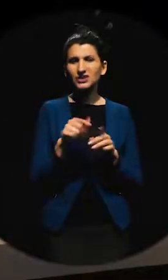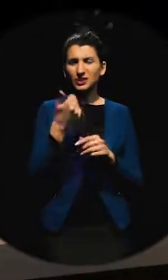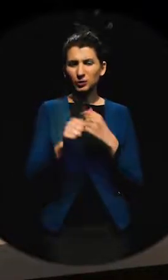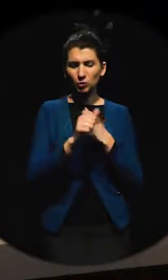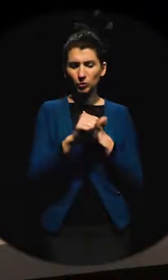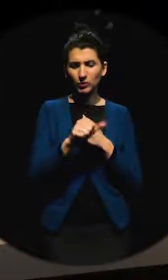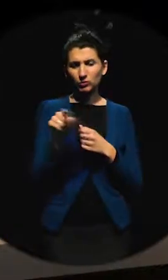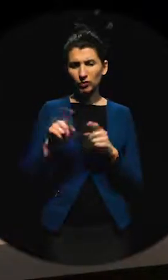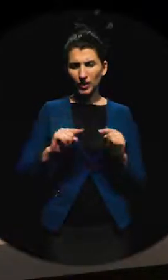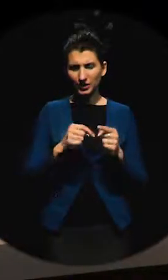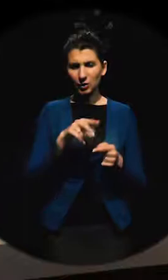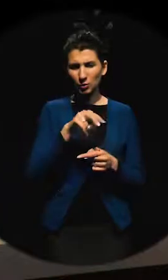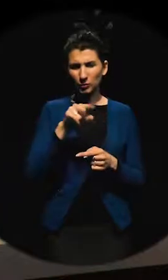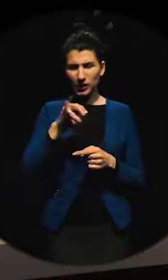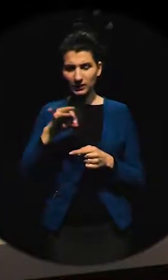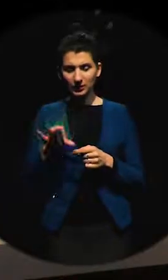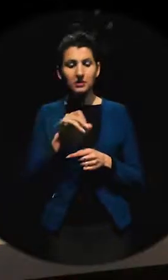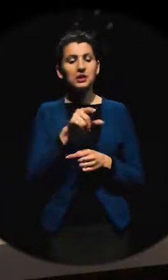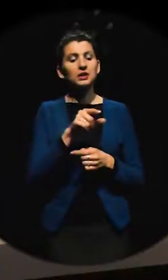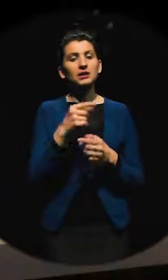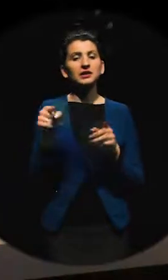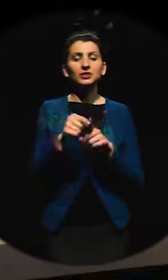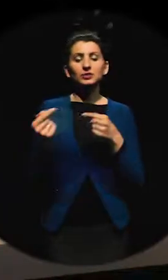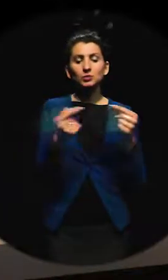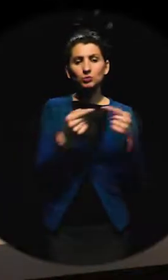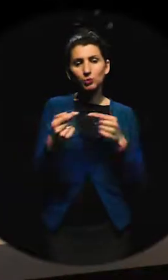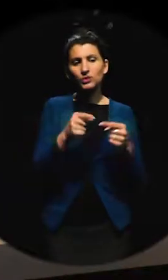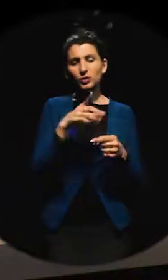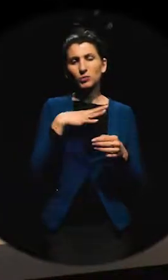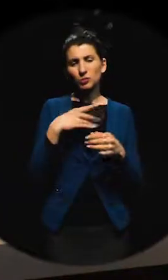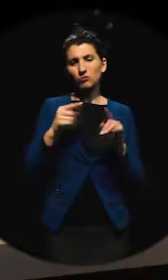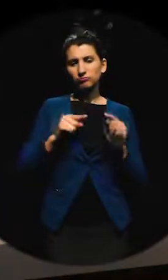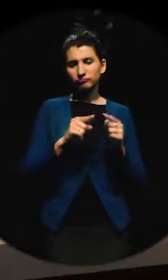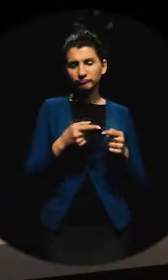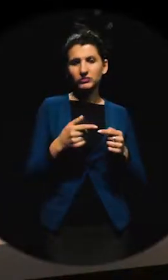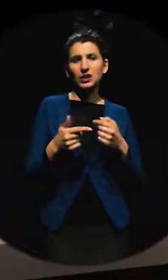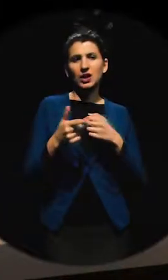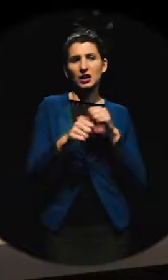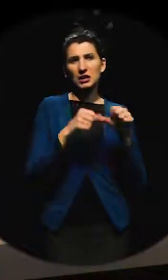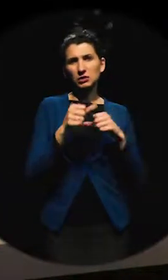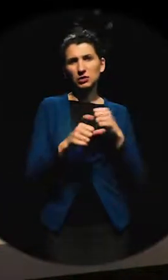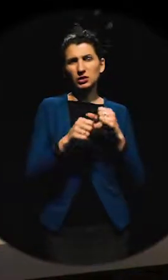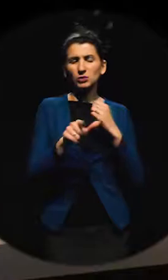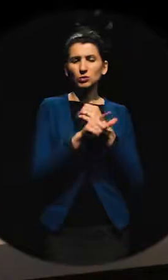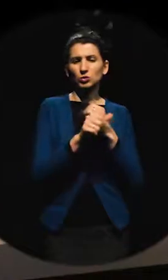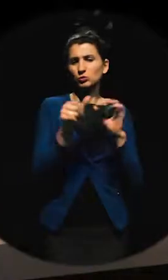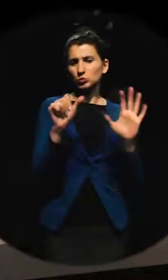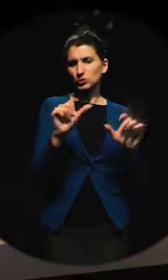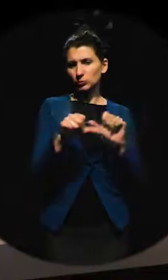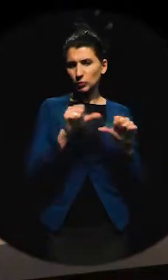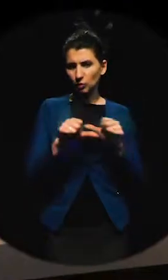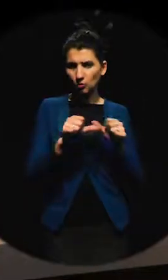dokumentów UPIAS, dyskusji, którą oni przeprowadzili w 1976 roku z